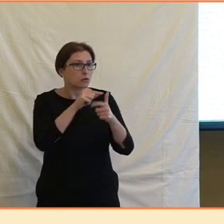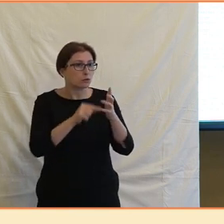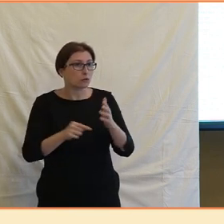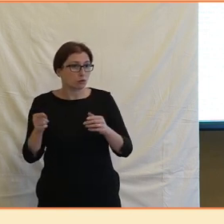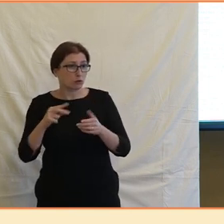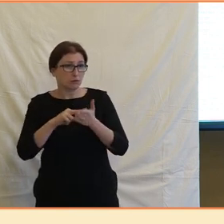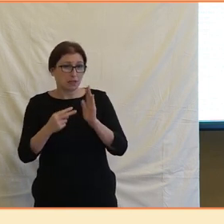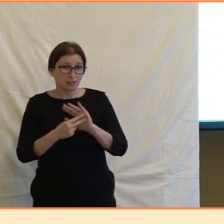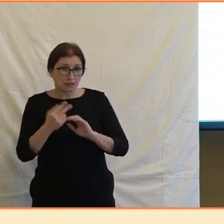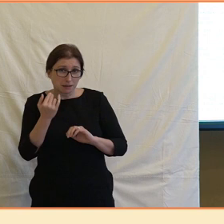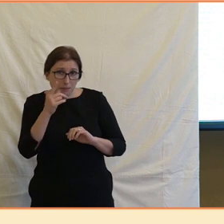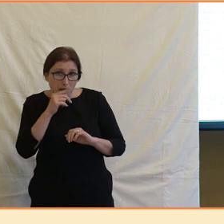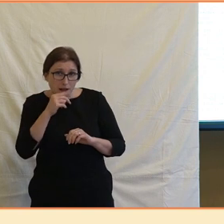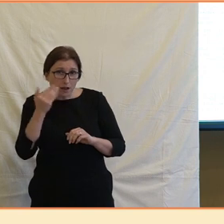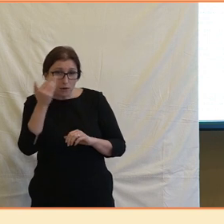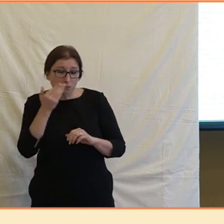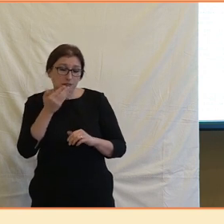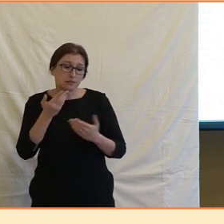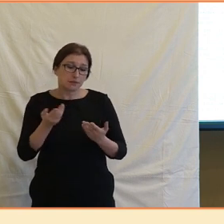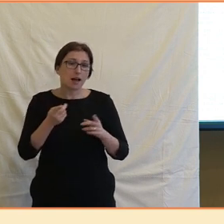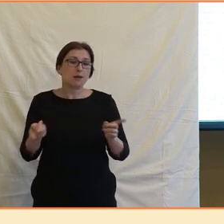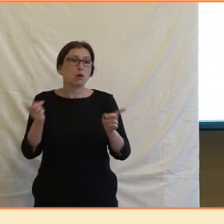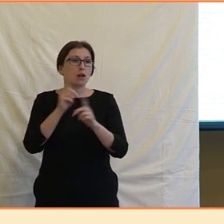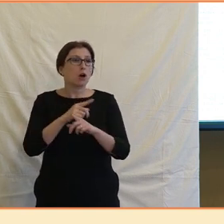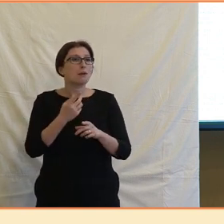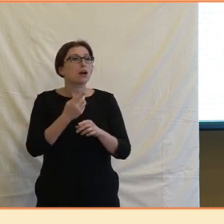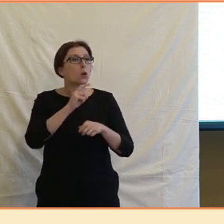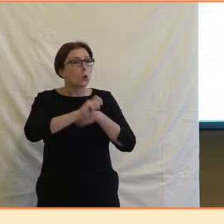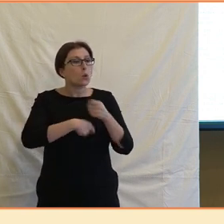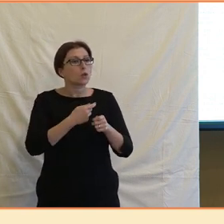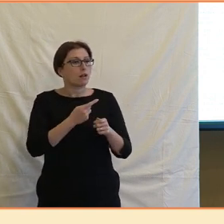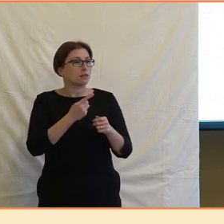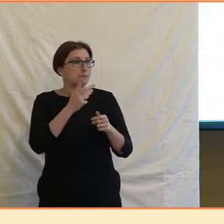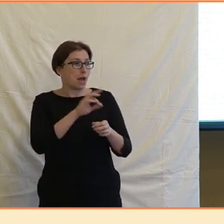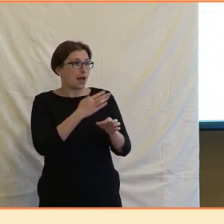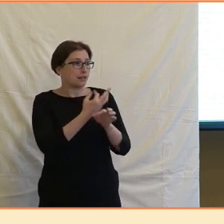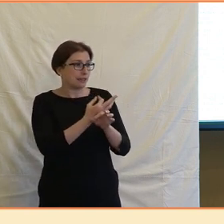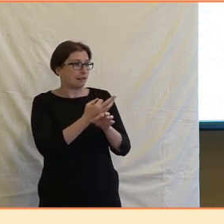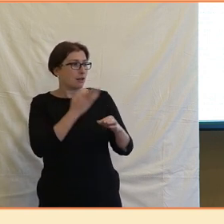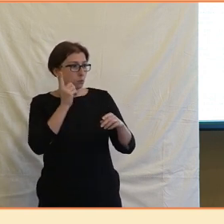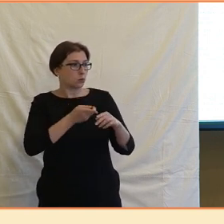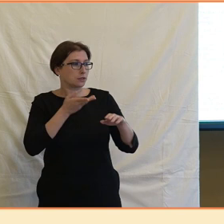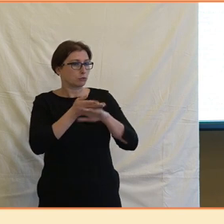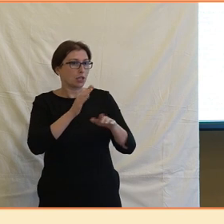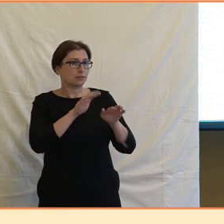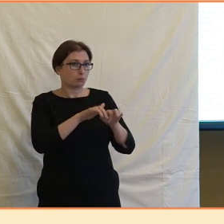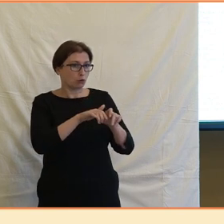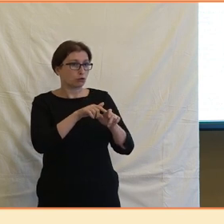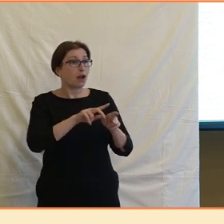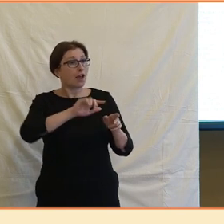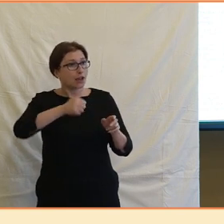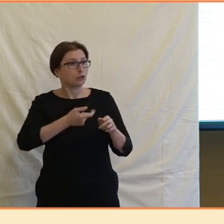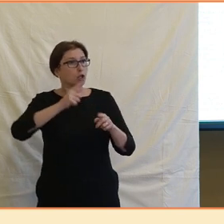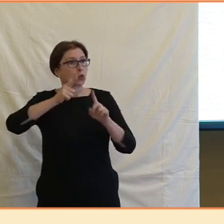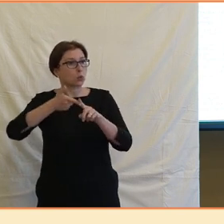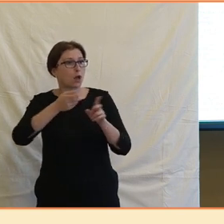Naopak například zachování možnosti nedigitálních řešení jako nějaké plnohodnotné alternativy, tak tam to byla